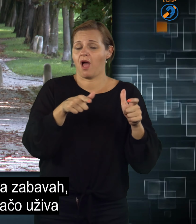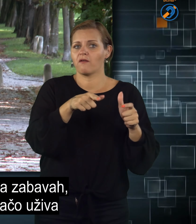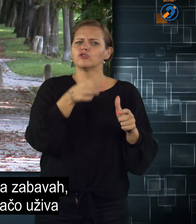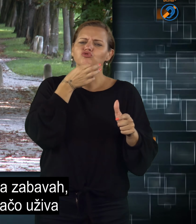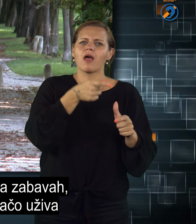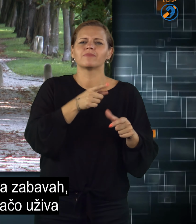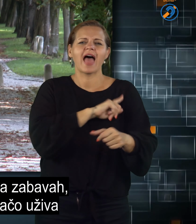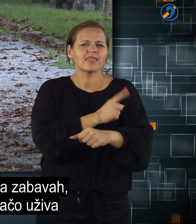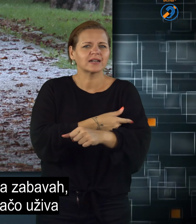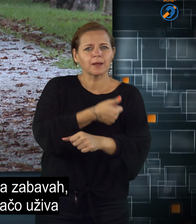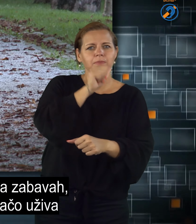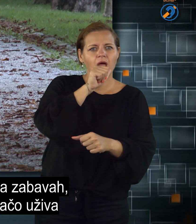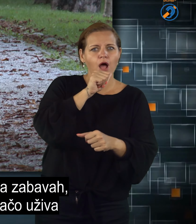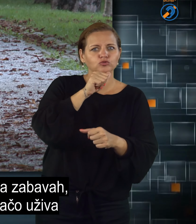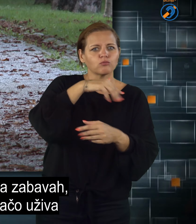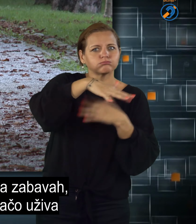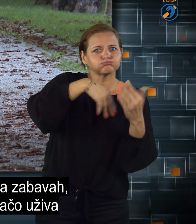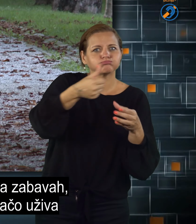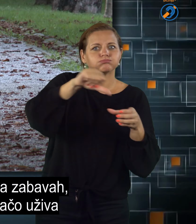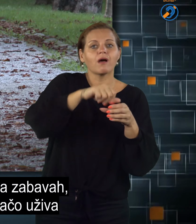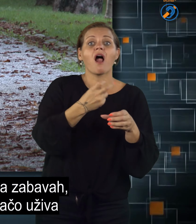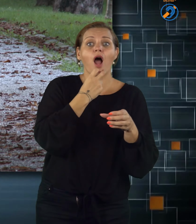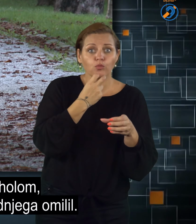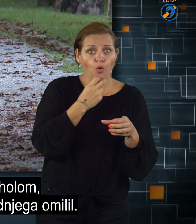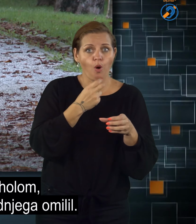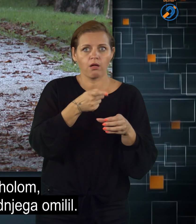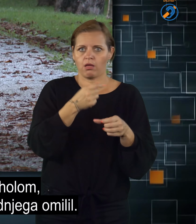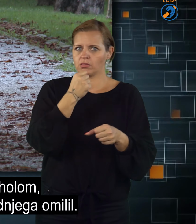uživa skupaj z alkoholom, da bi delovanje slednjega omilil.